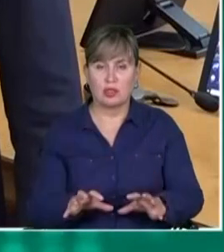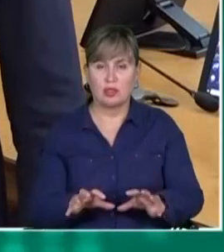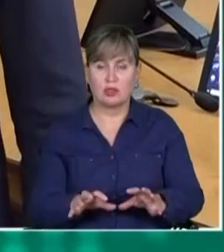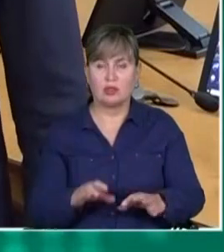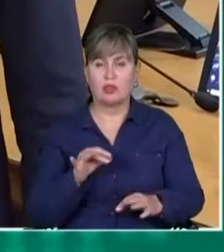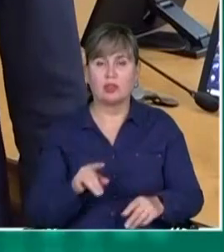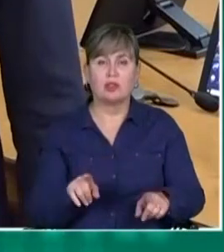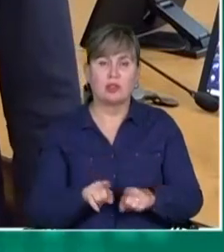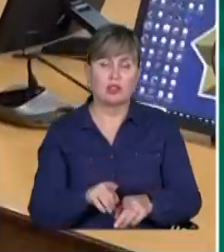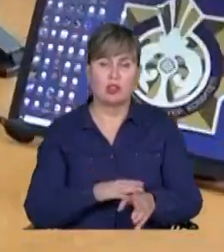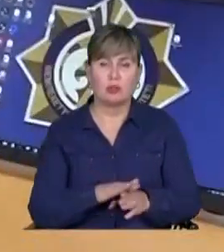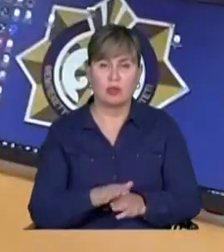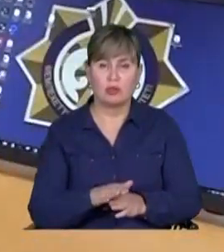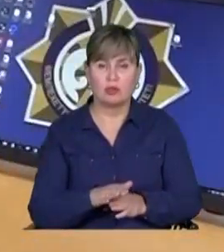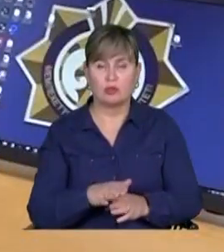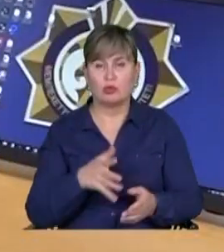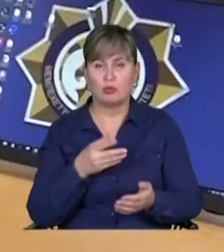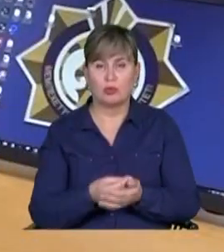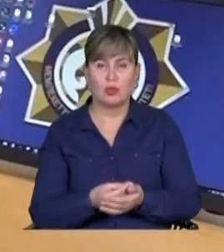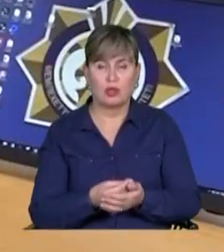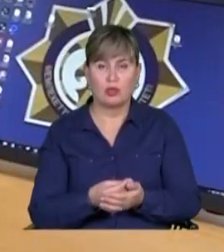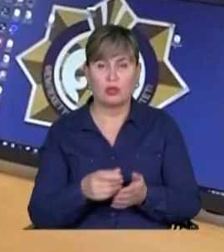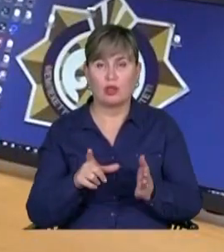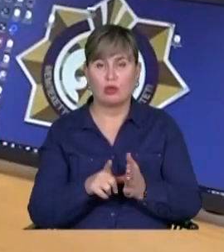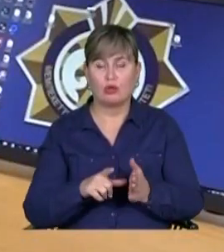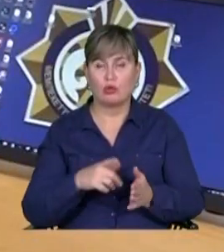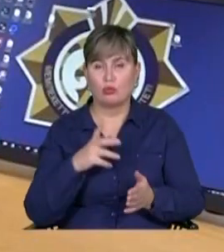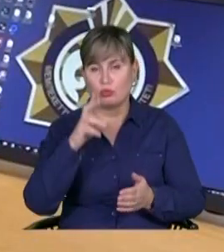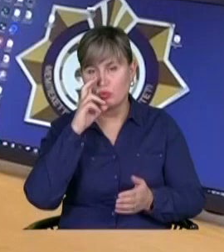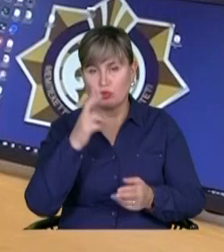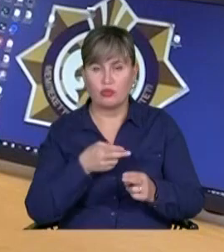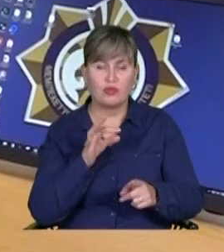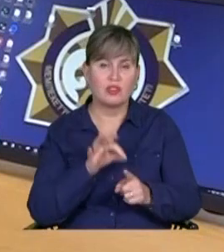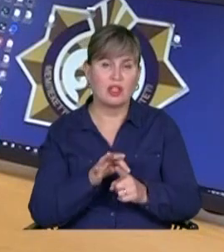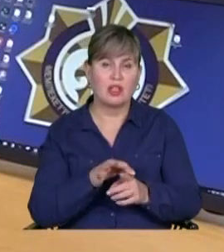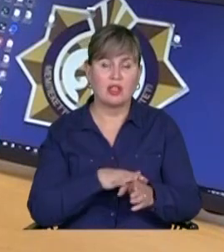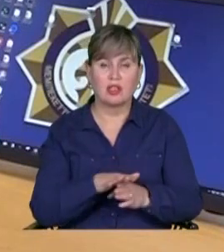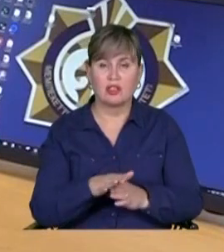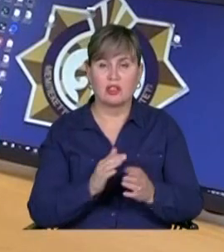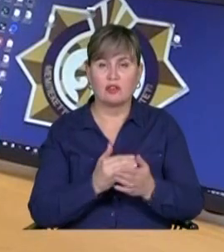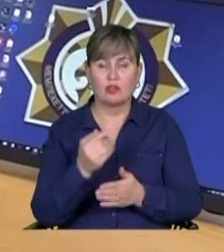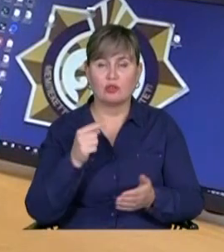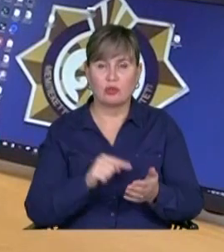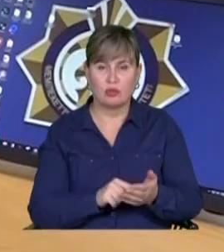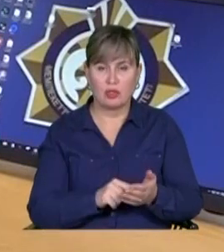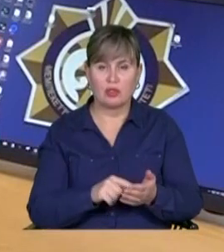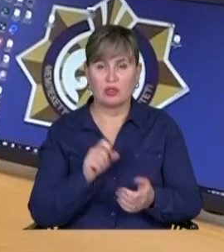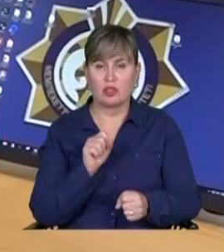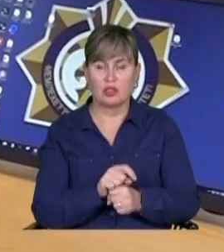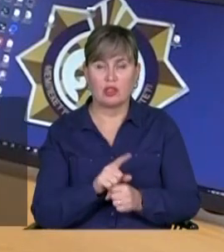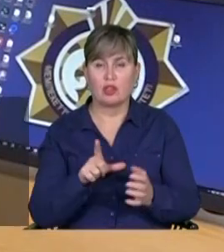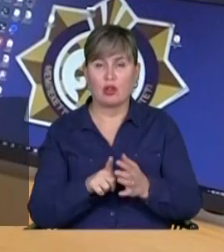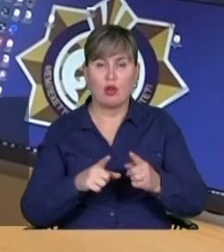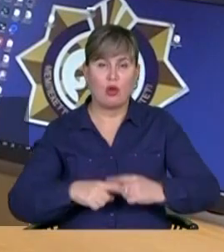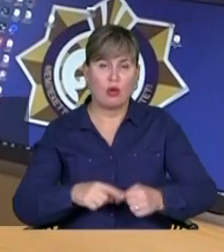а также полноты и своевременности уплаты налогов в бюджет. В целях реализации вышеуказанных задач налоговыми органами